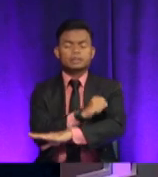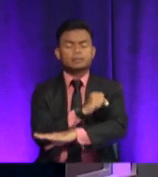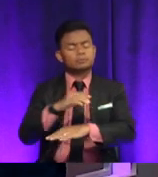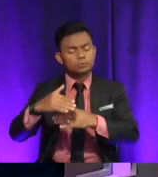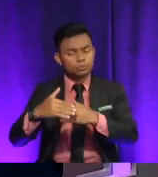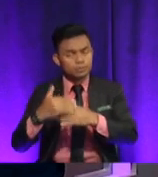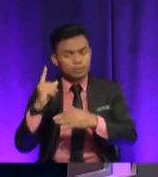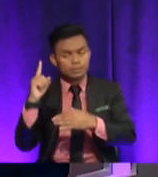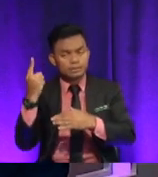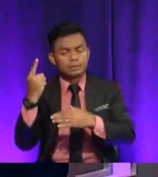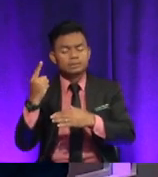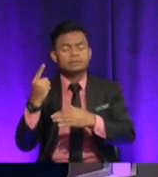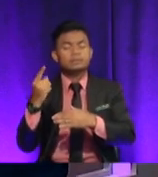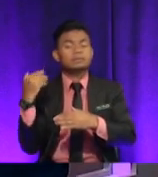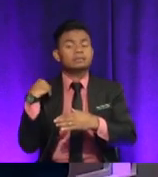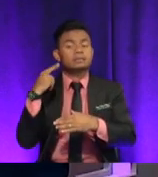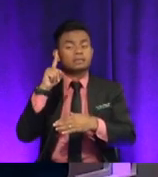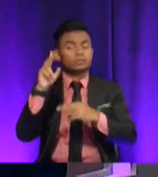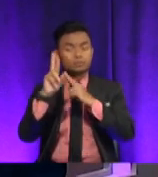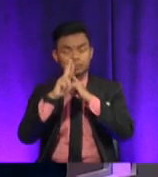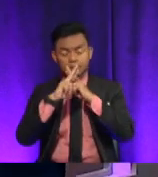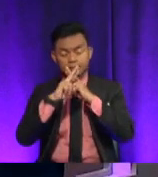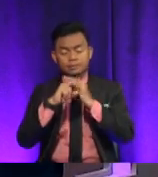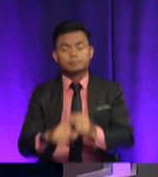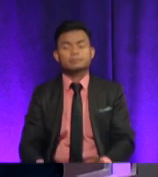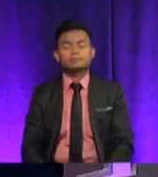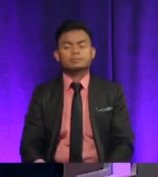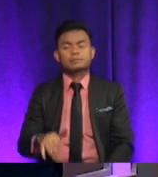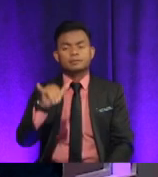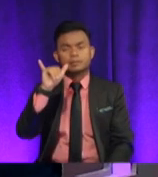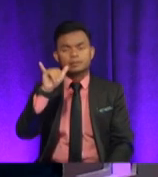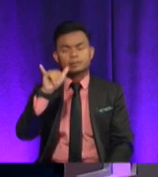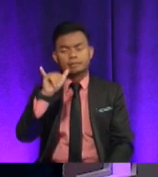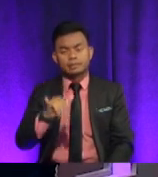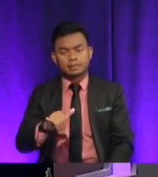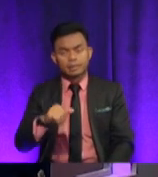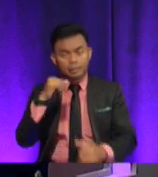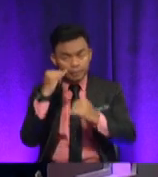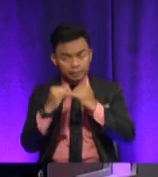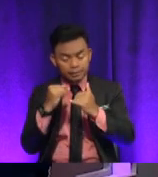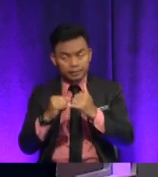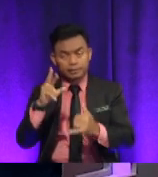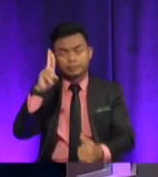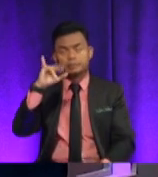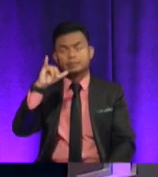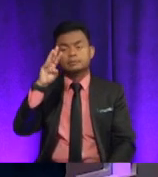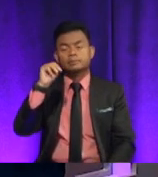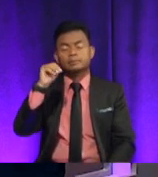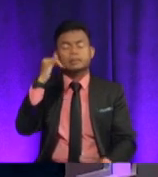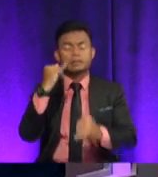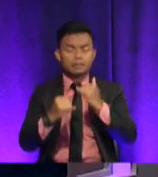salah satu rasio Bagaimana rima akhir Syair adalah dia mesti sama Oke dia mesti sama